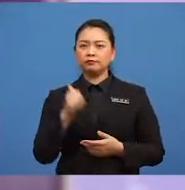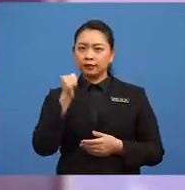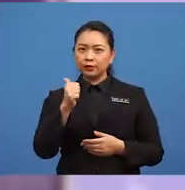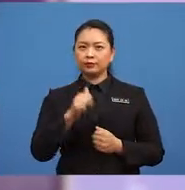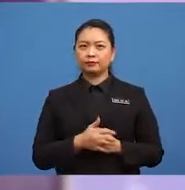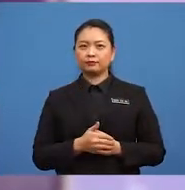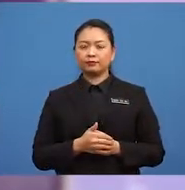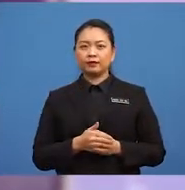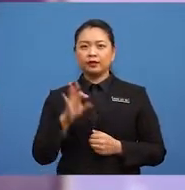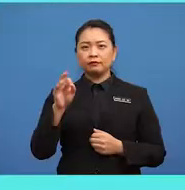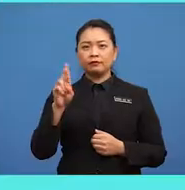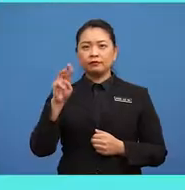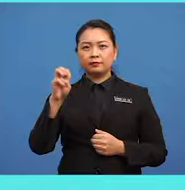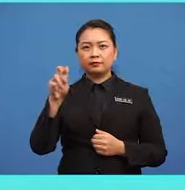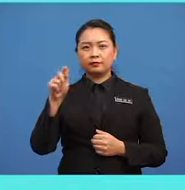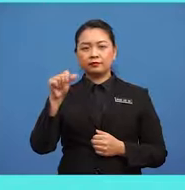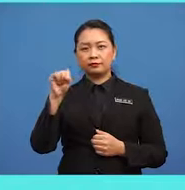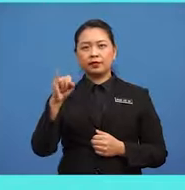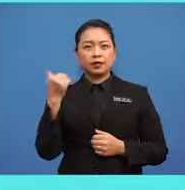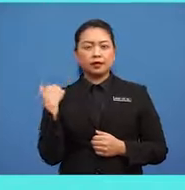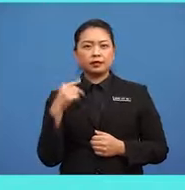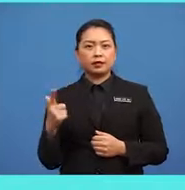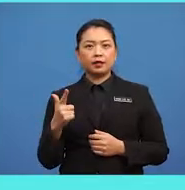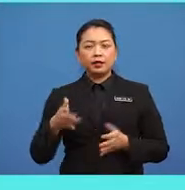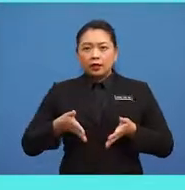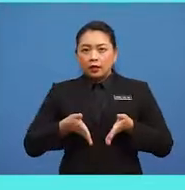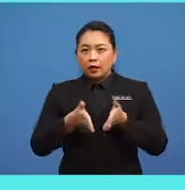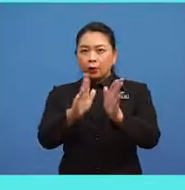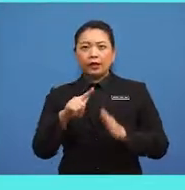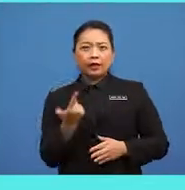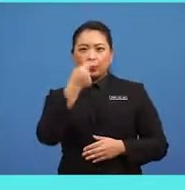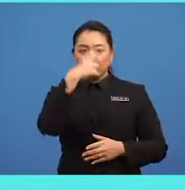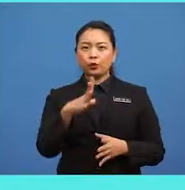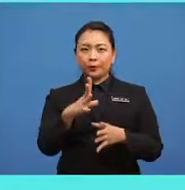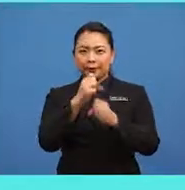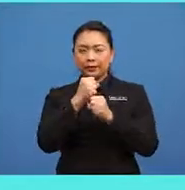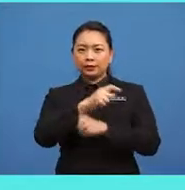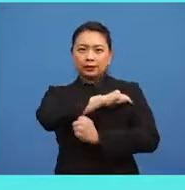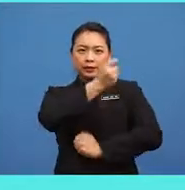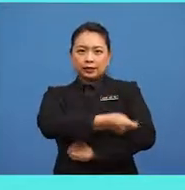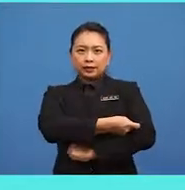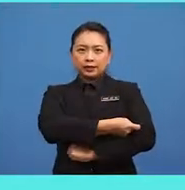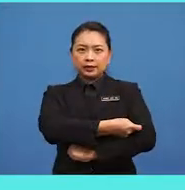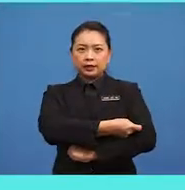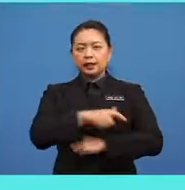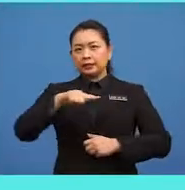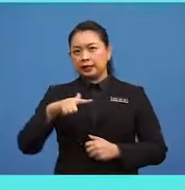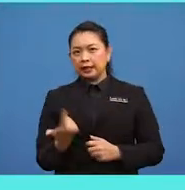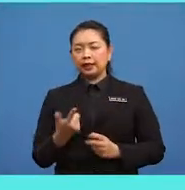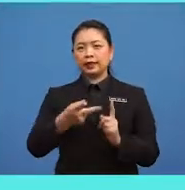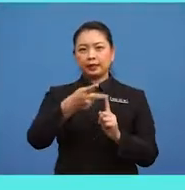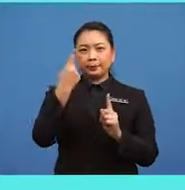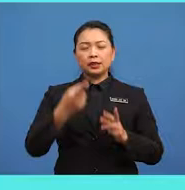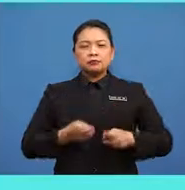Bagus. Fermentasi ialah laluan alternatif untuk mendapatkan tenaga selain